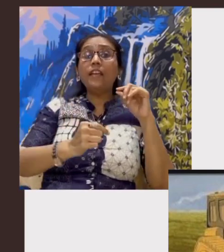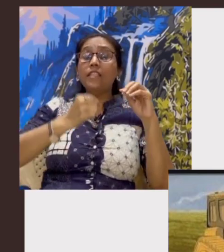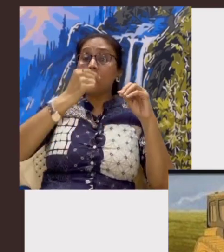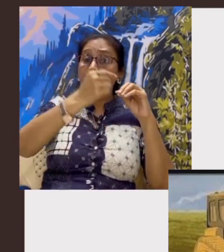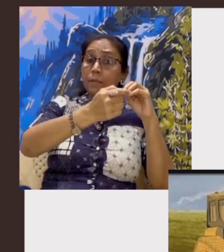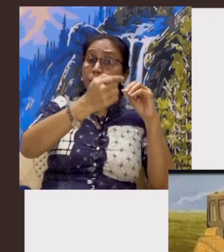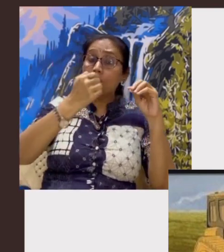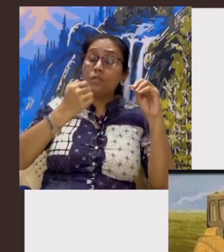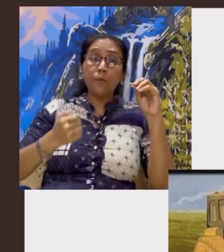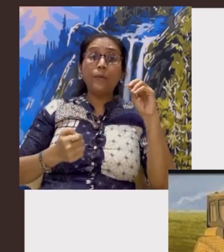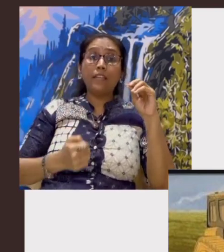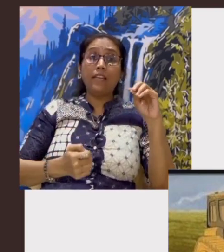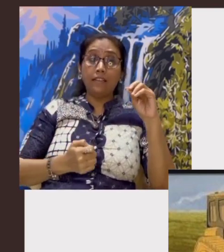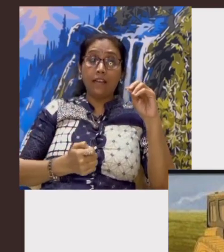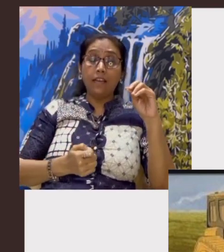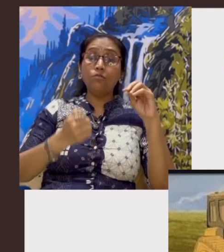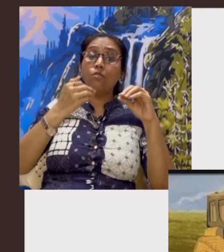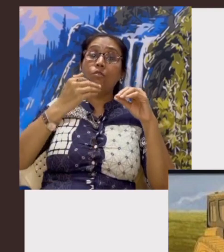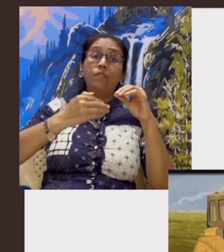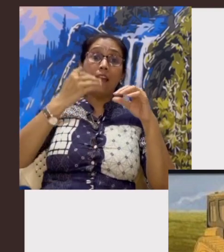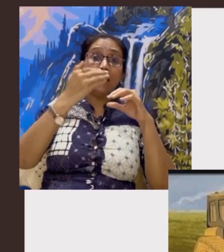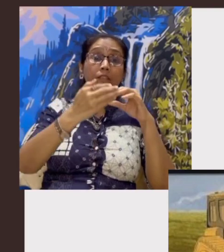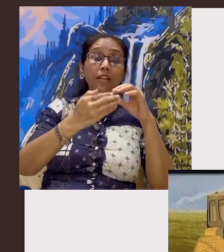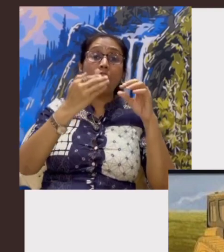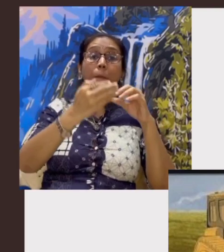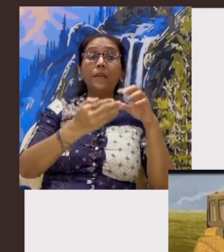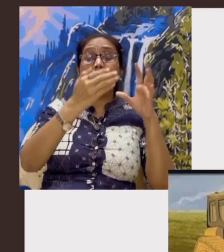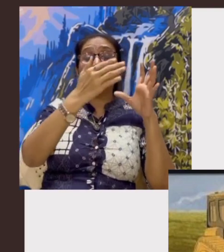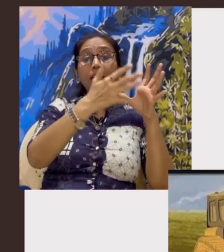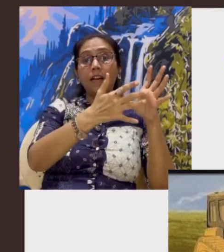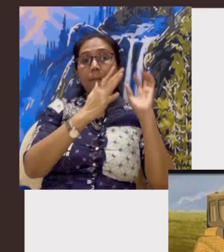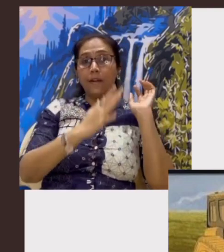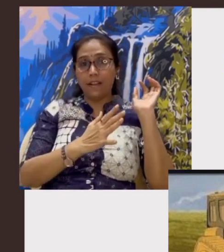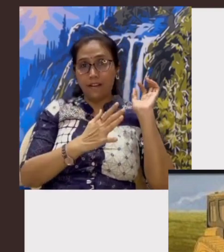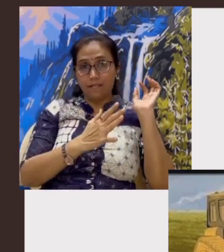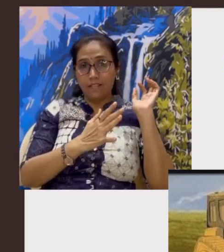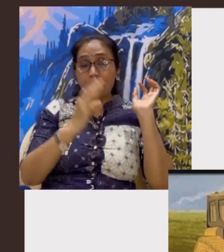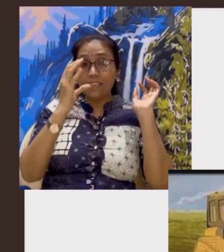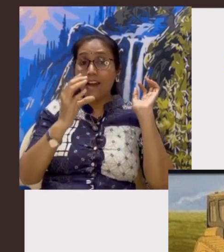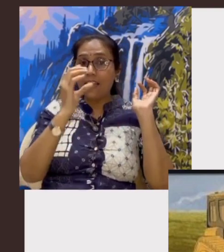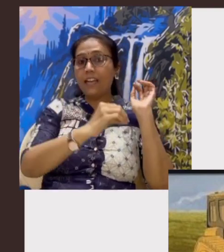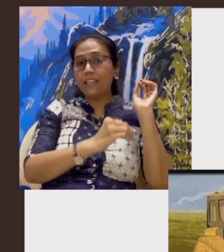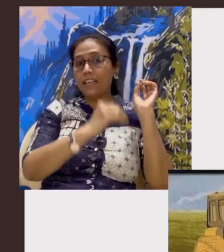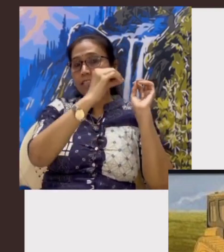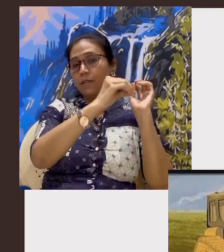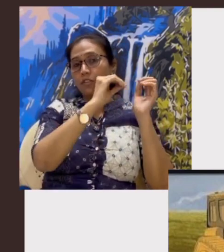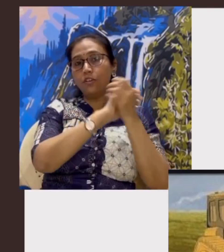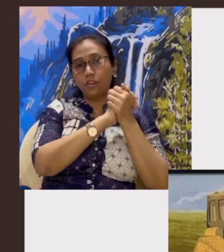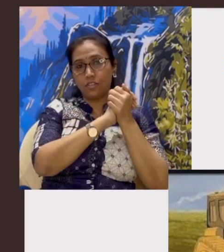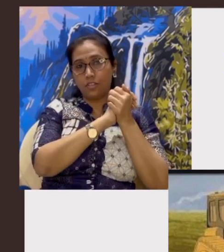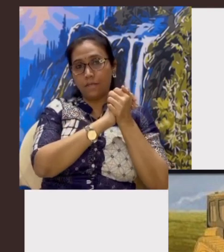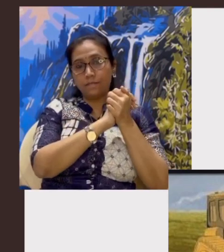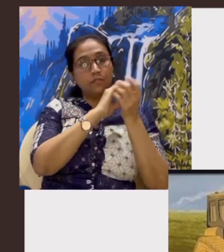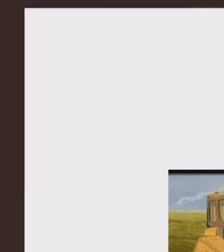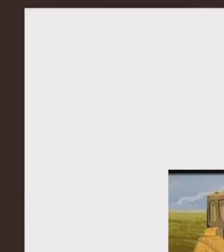सिग्निफिकेंटली जिसकी भी वो प्रॉपर्टी लेता है उसको एडिक्वेटली कॉम्पनसेट करना पड़ेगा. ये हाईलाइट किया है इस पर्टिकुलर डॉक्ट्रिन